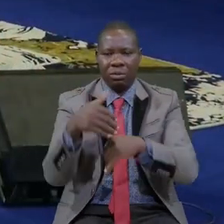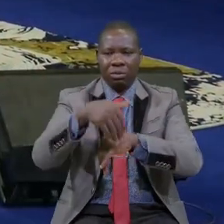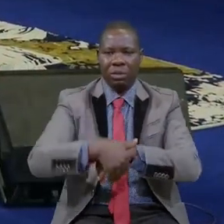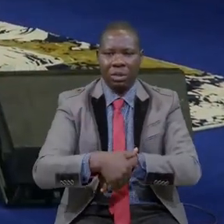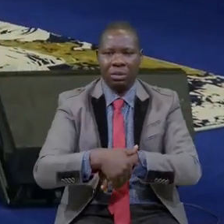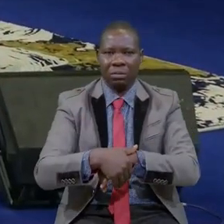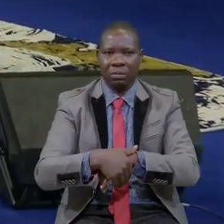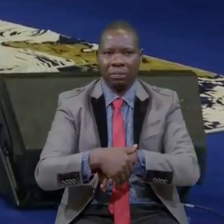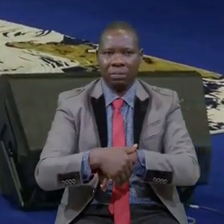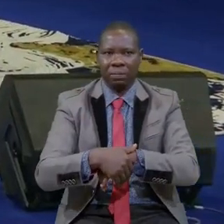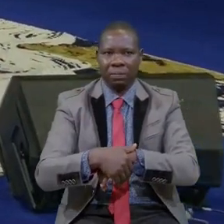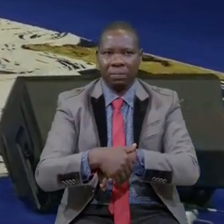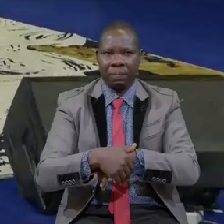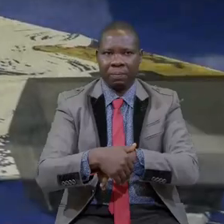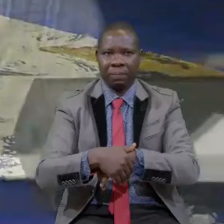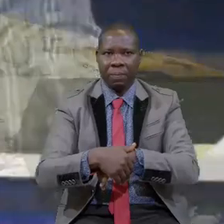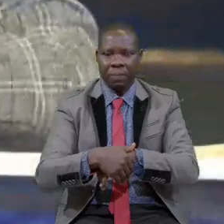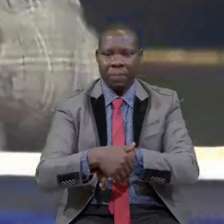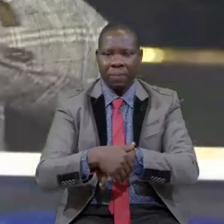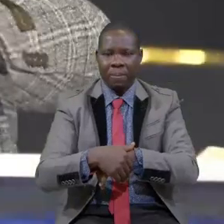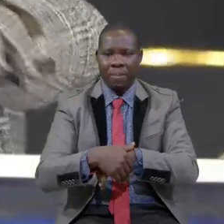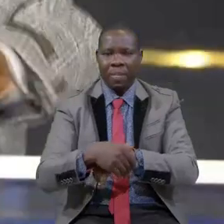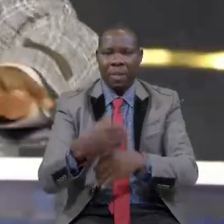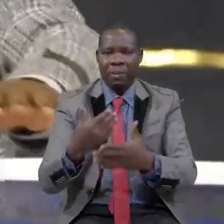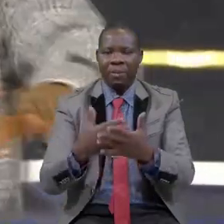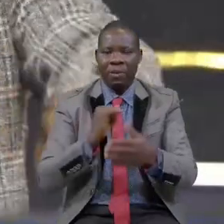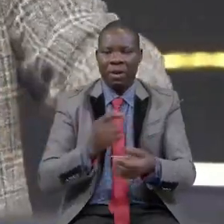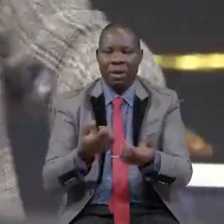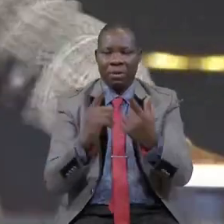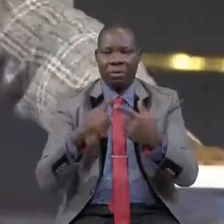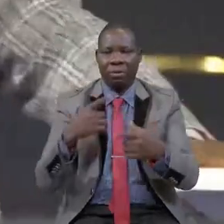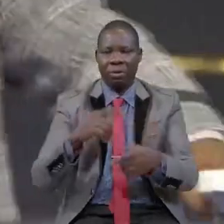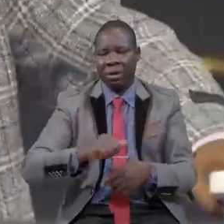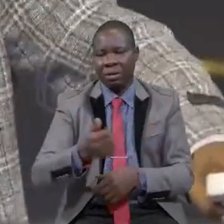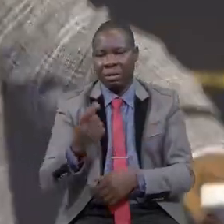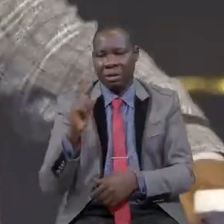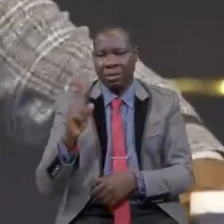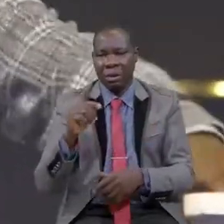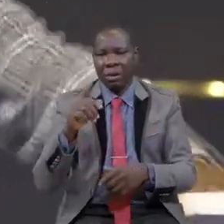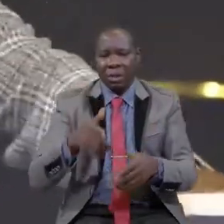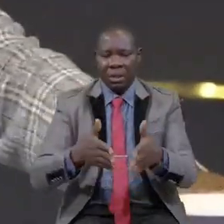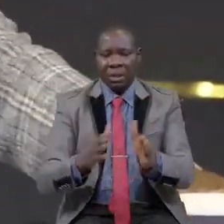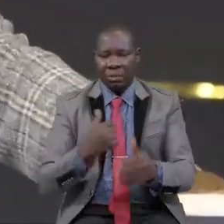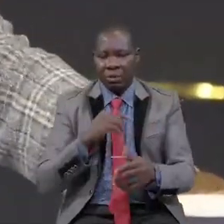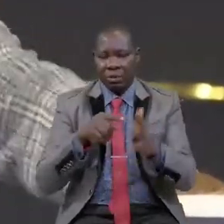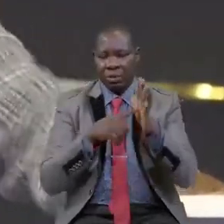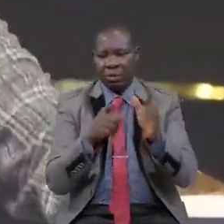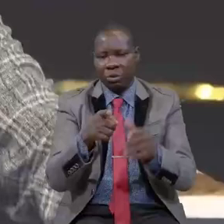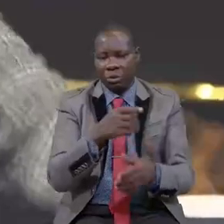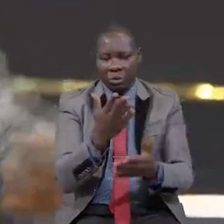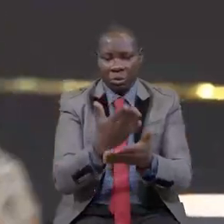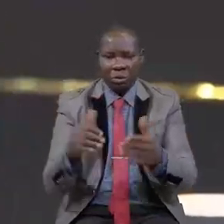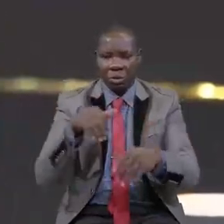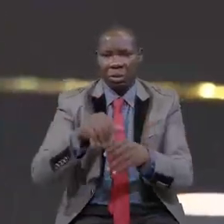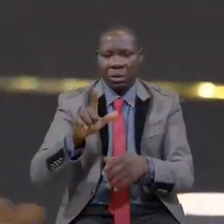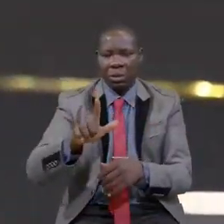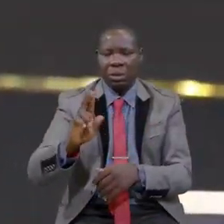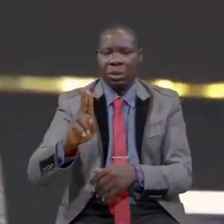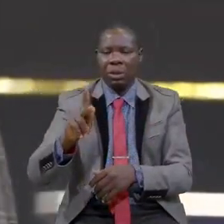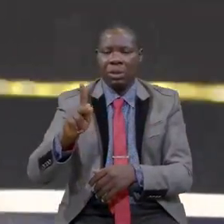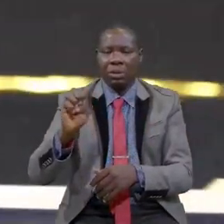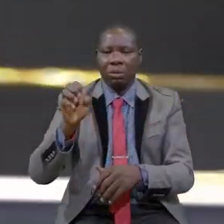Avant que je ne parvienne à cette rédemption, je vais vous montrer quelque chose. En Luc chapitre 16, verset